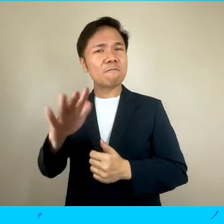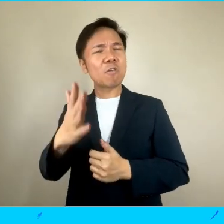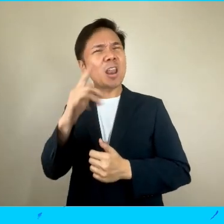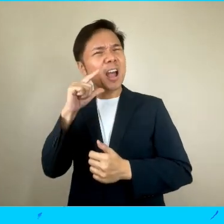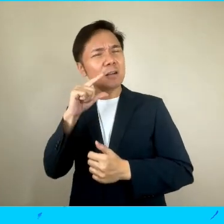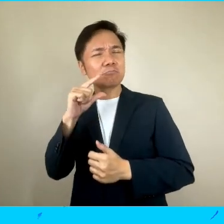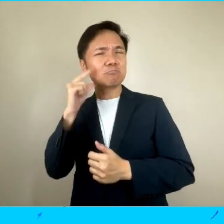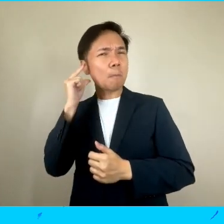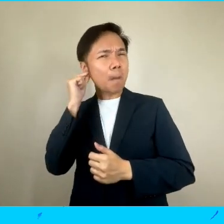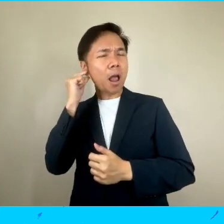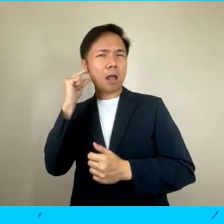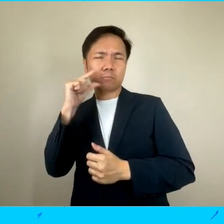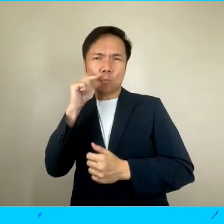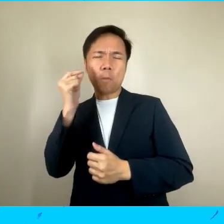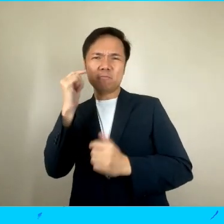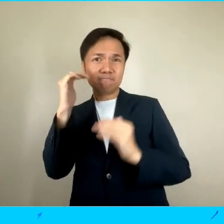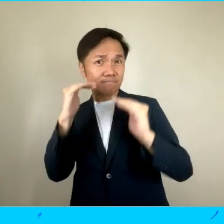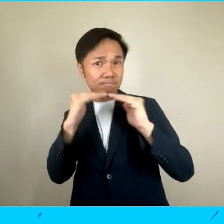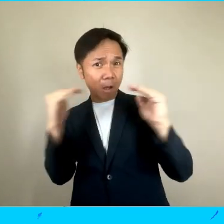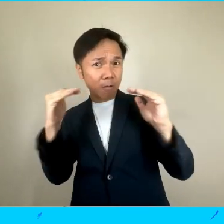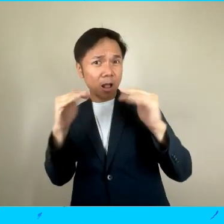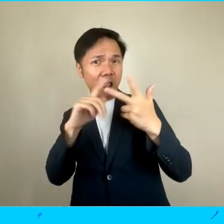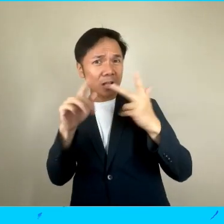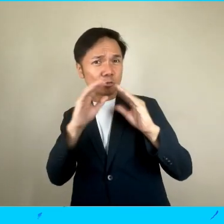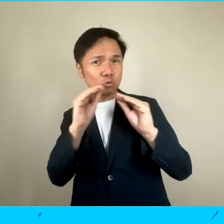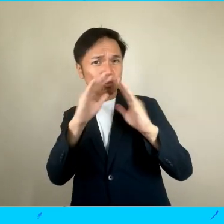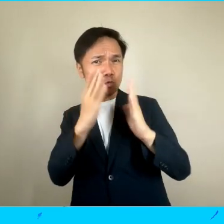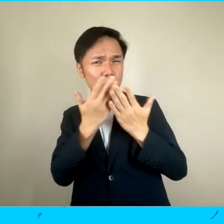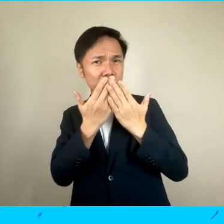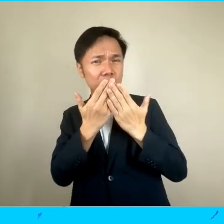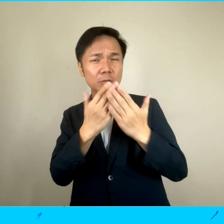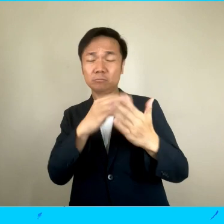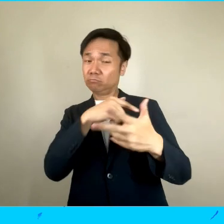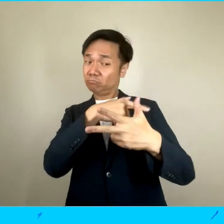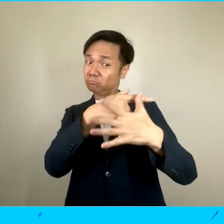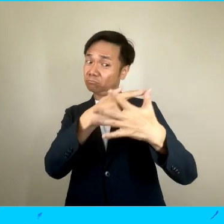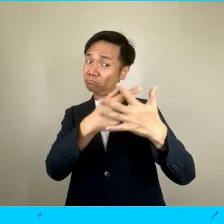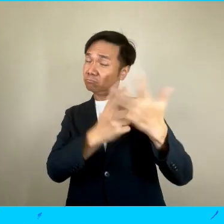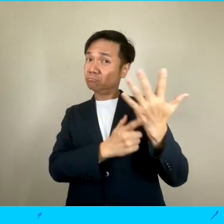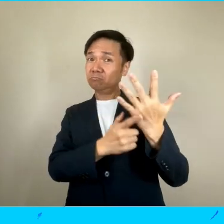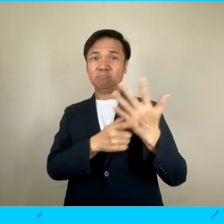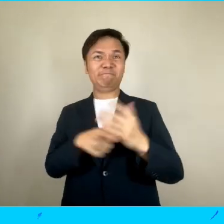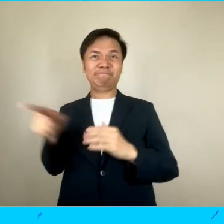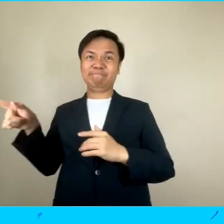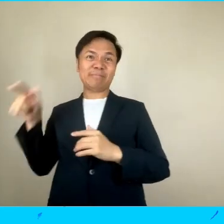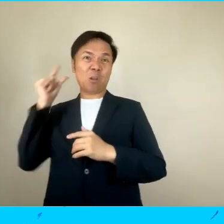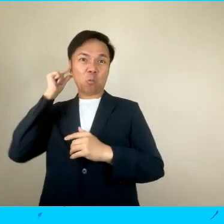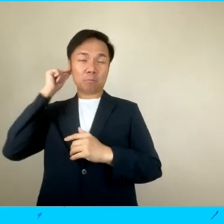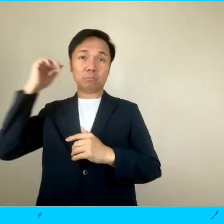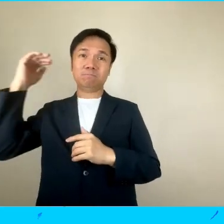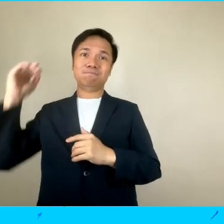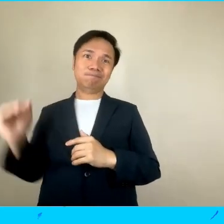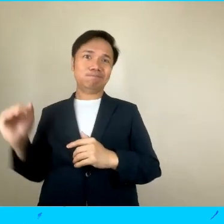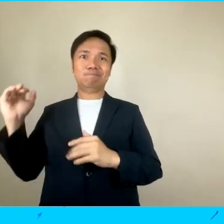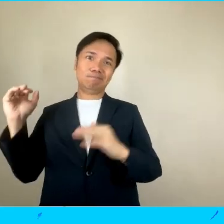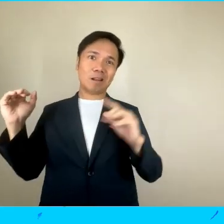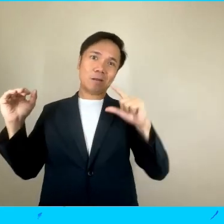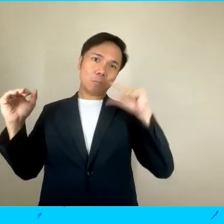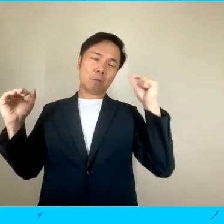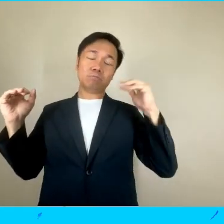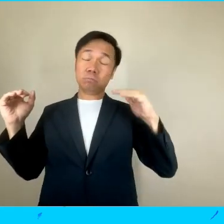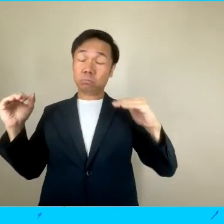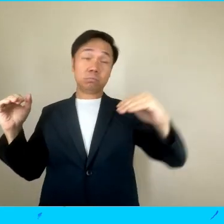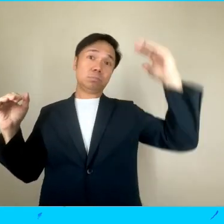l'éducation primaire pour les jeunes, équité, parité en termes de genre, etc.